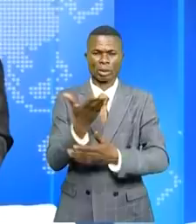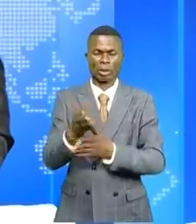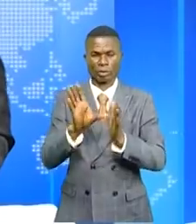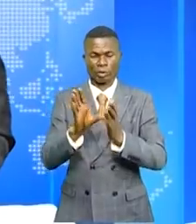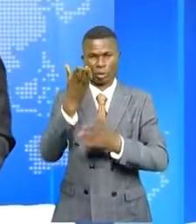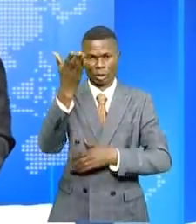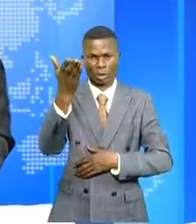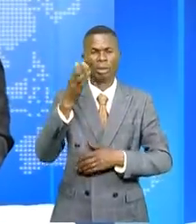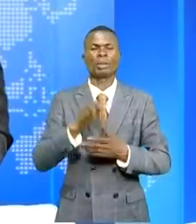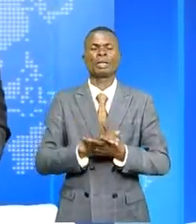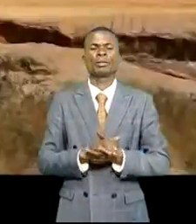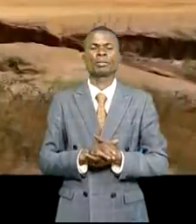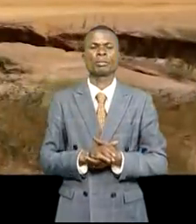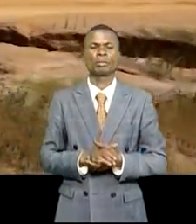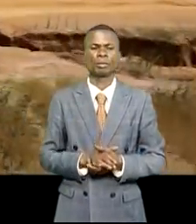Nadine Kilouchou.